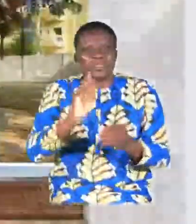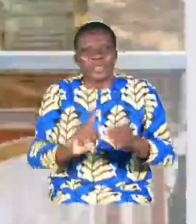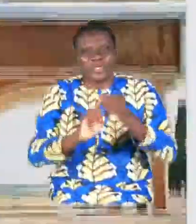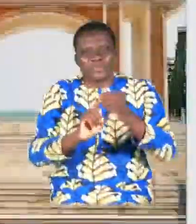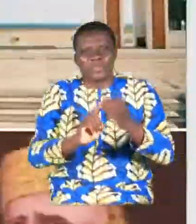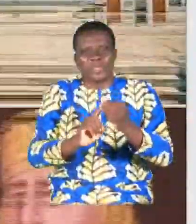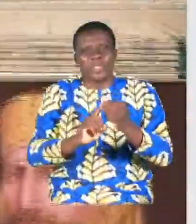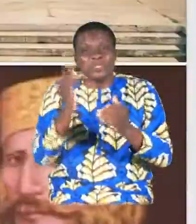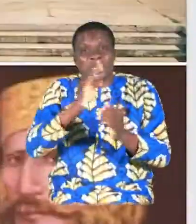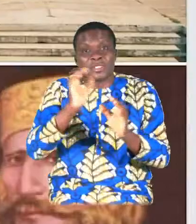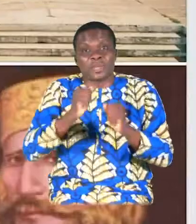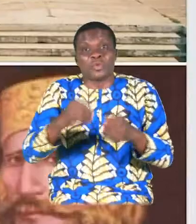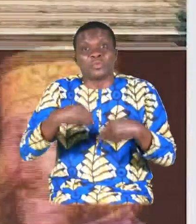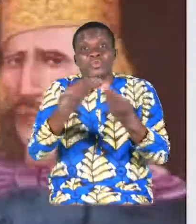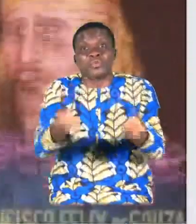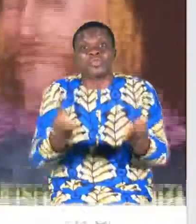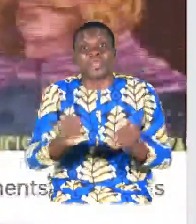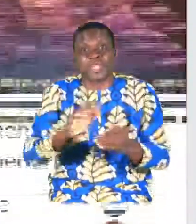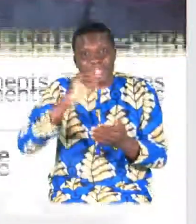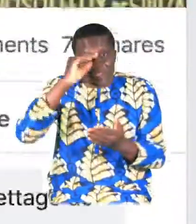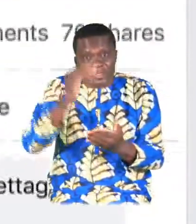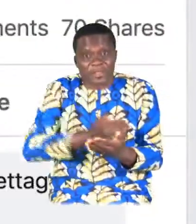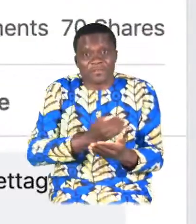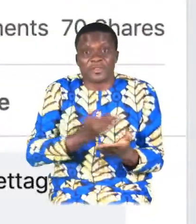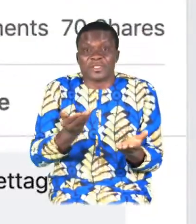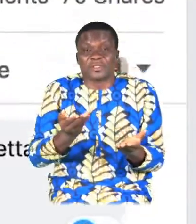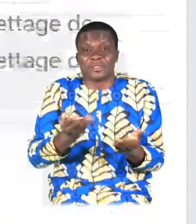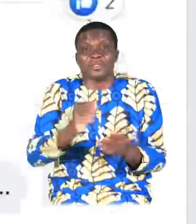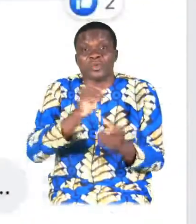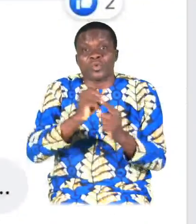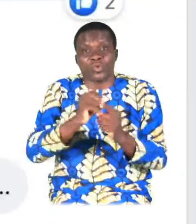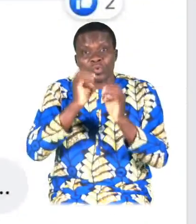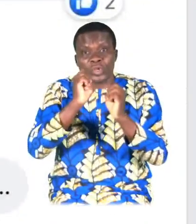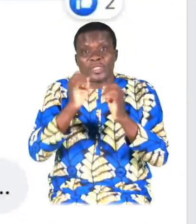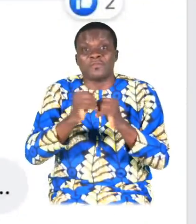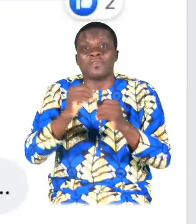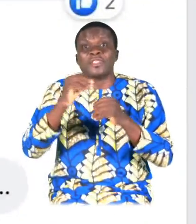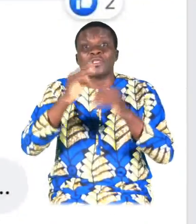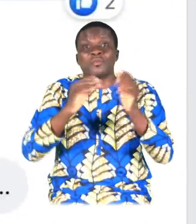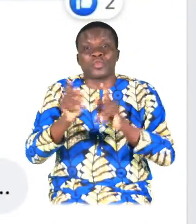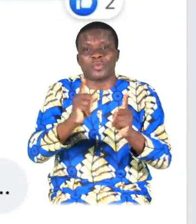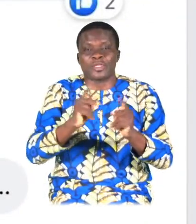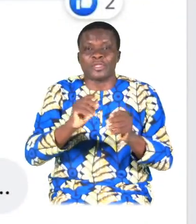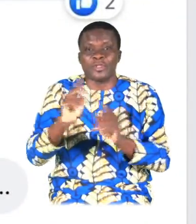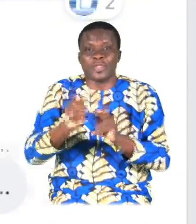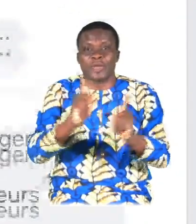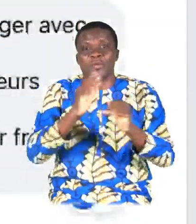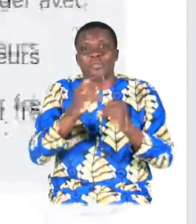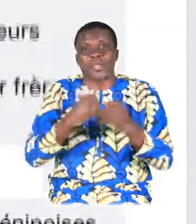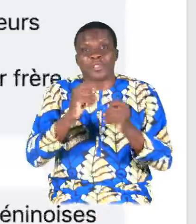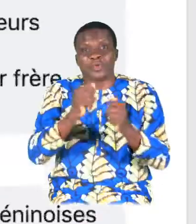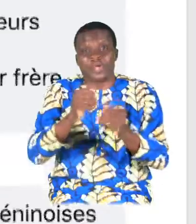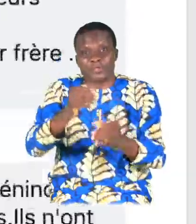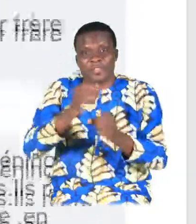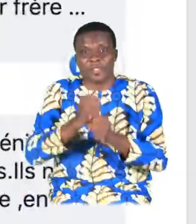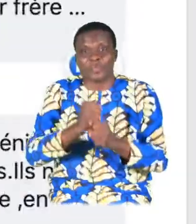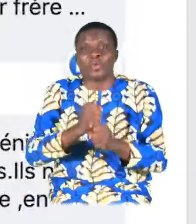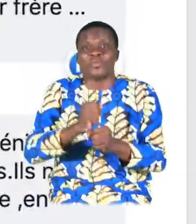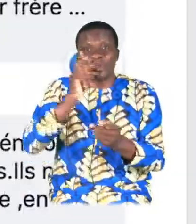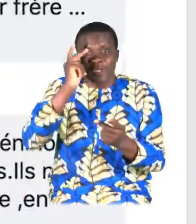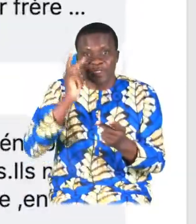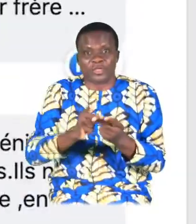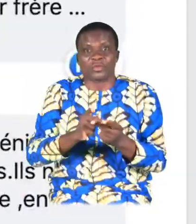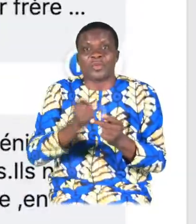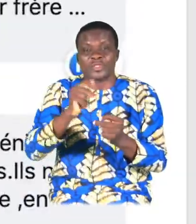n'a jamais pu offrir à ses dignes fils des stèles ou édifices publics. La publication a vite recueilli les approbations